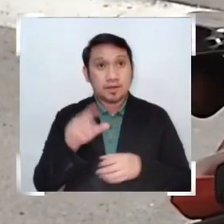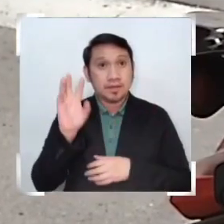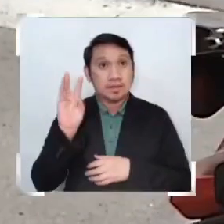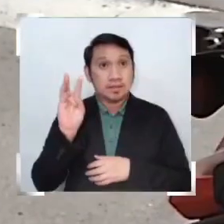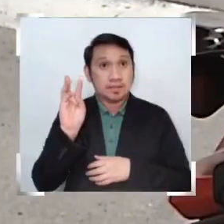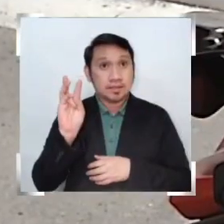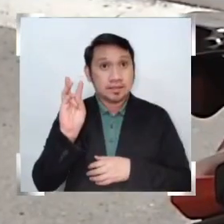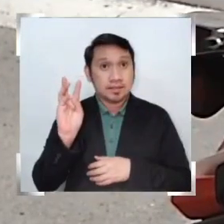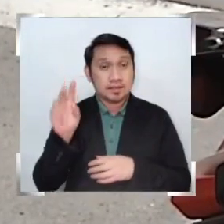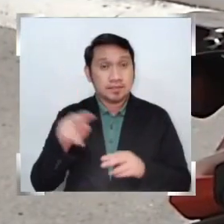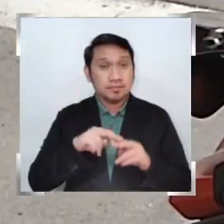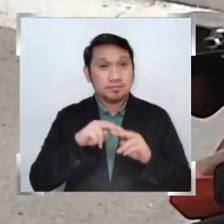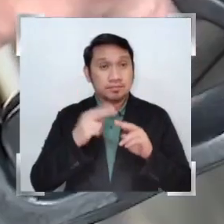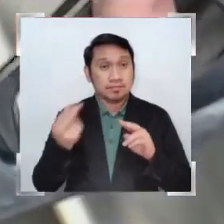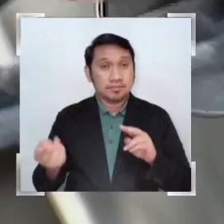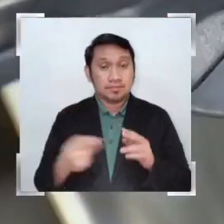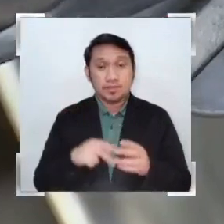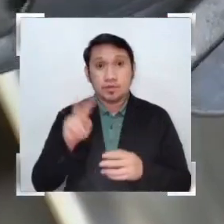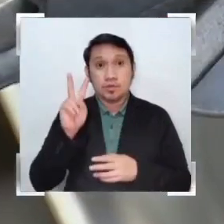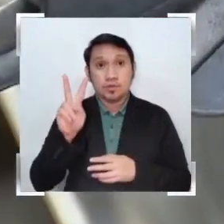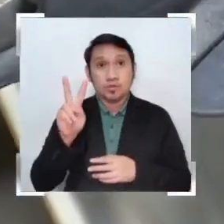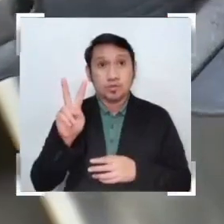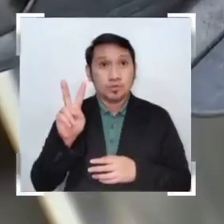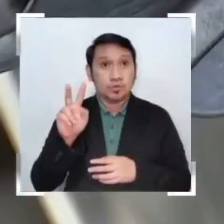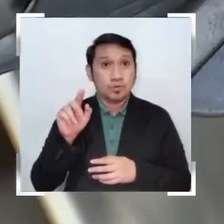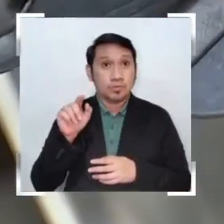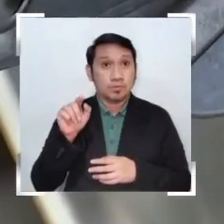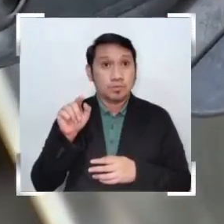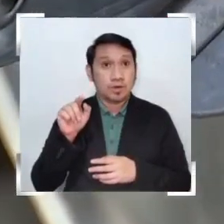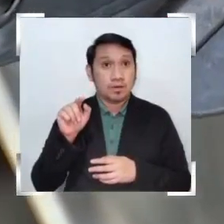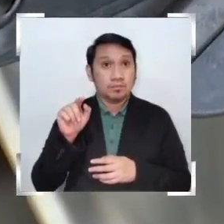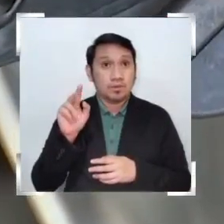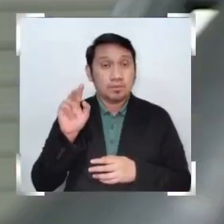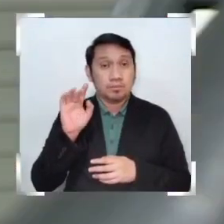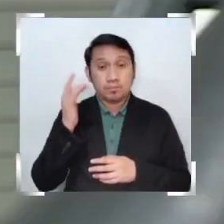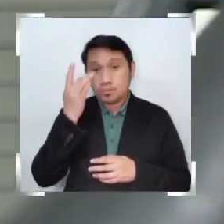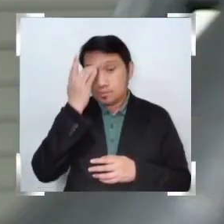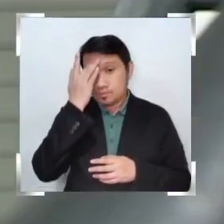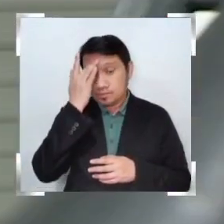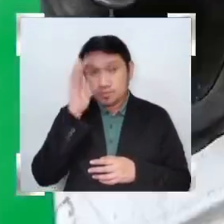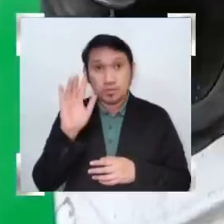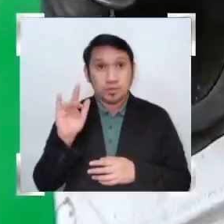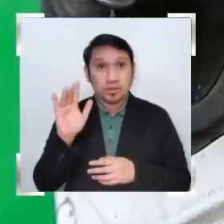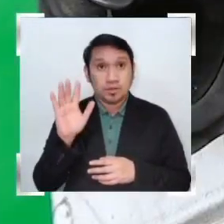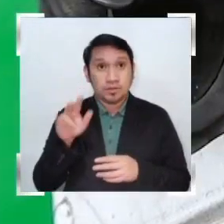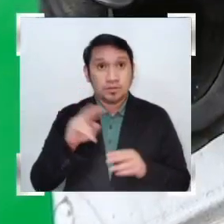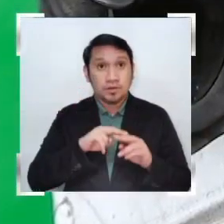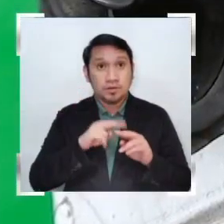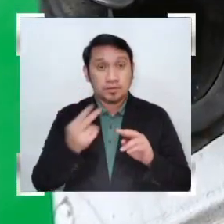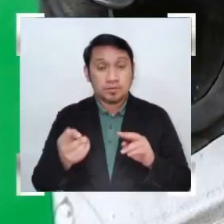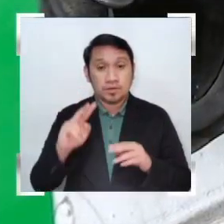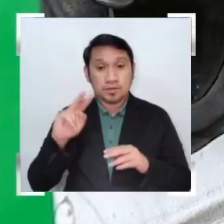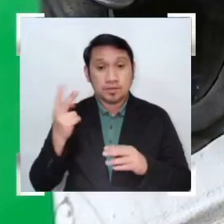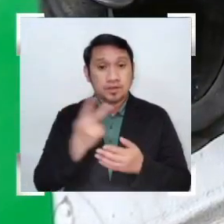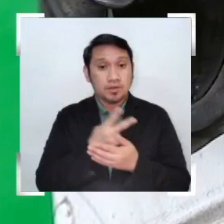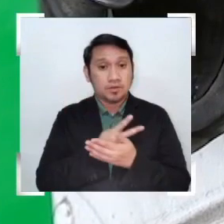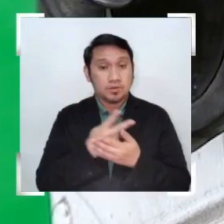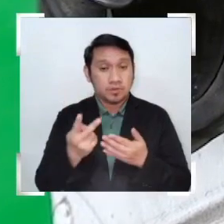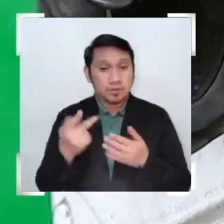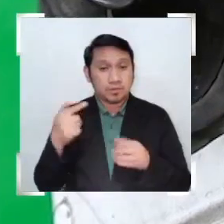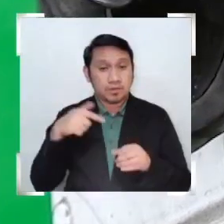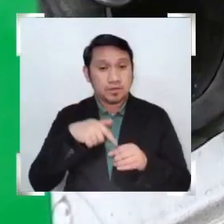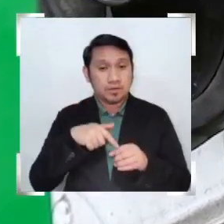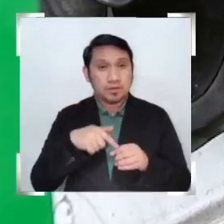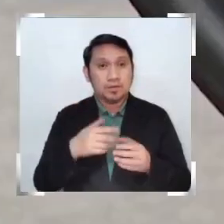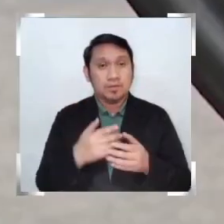diesel. 25 sentimo naman sa kada litro ng gasolina at kerosene. Ito na po ang ikalawang linggo ng oil price rollback matapos